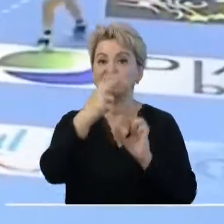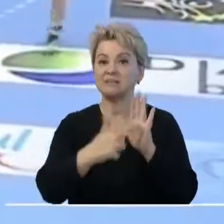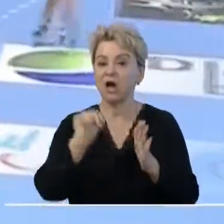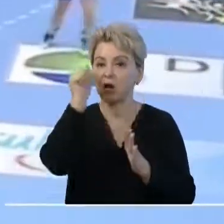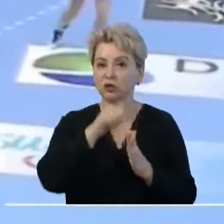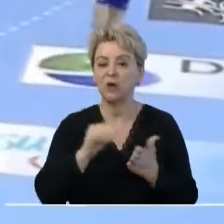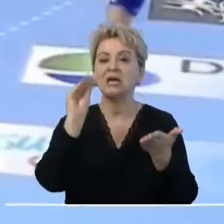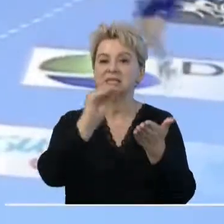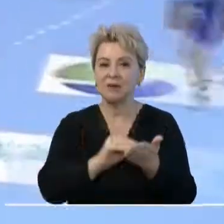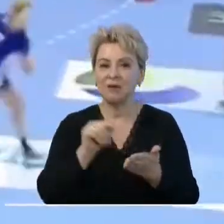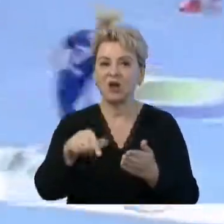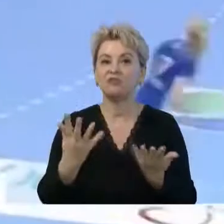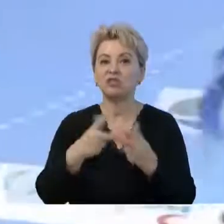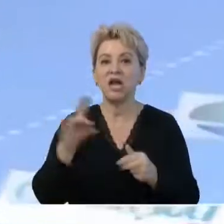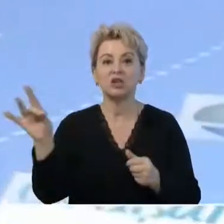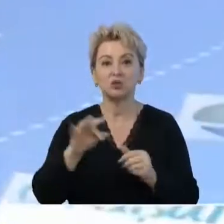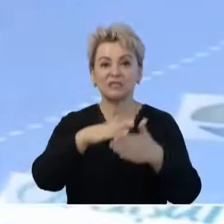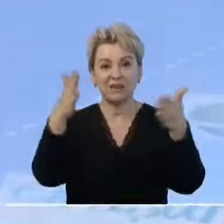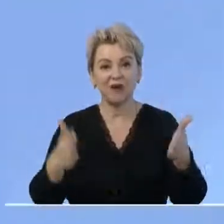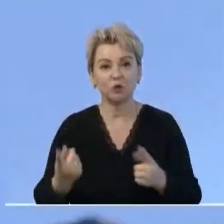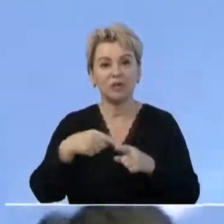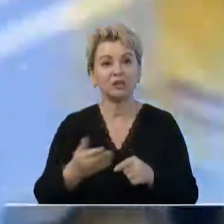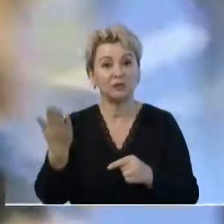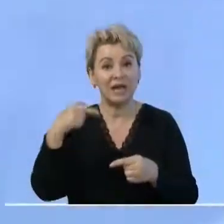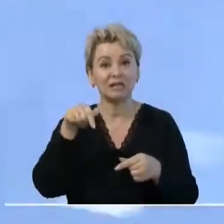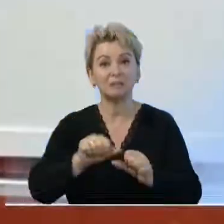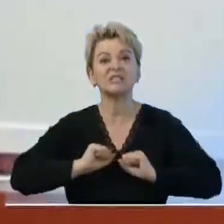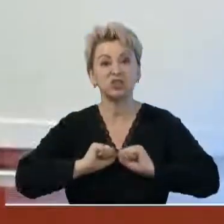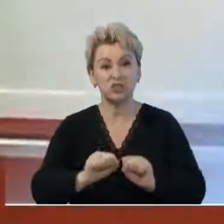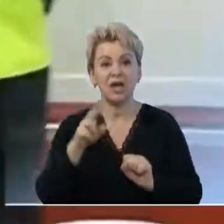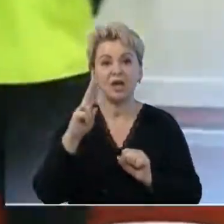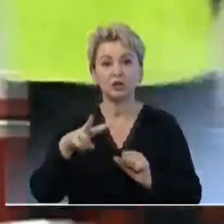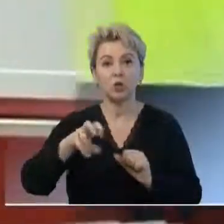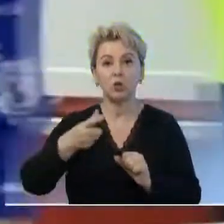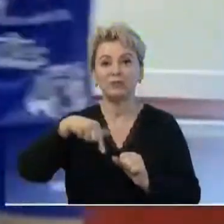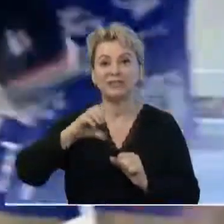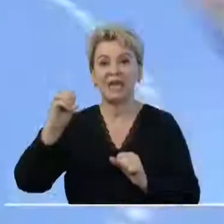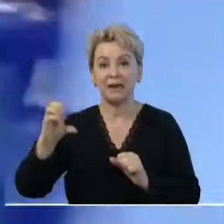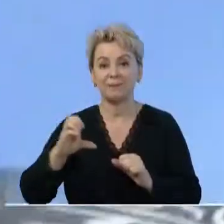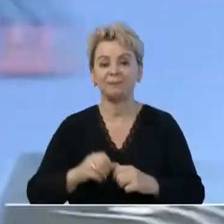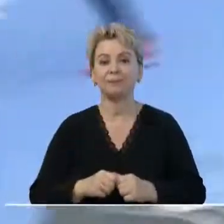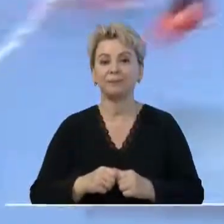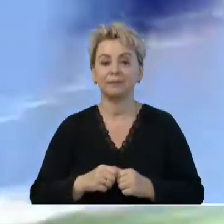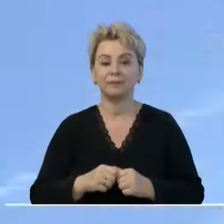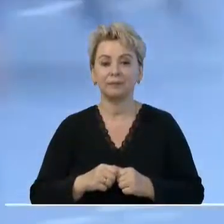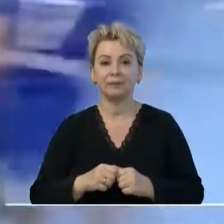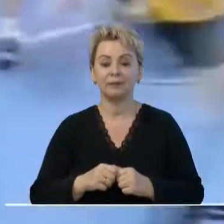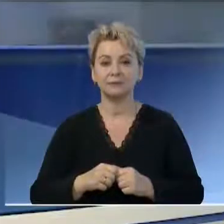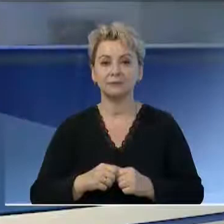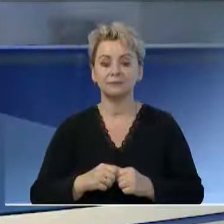годах, забивая в том числе в ростовские ворота, которые в данном эпизоде защищала Катрин Лунде.